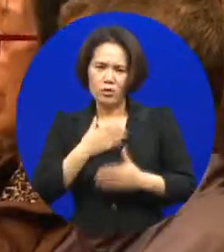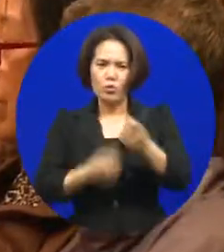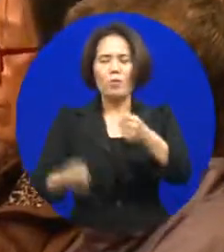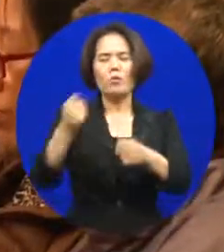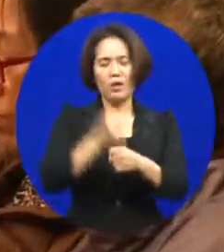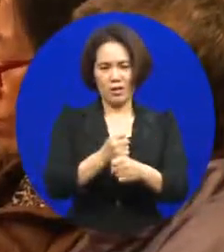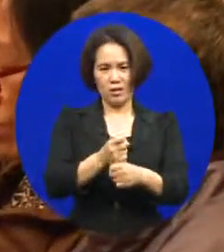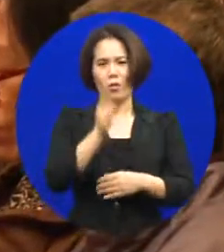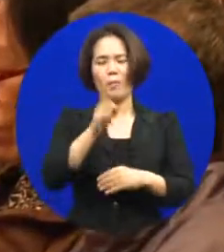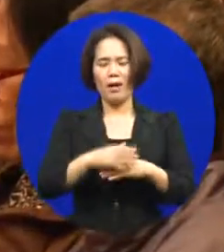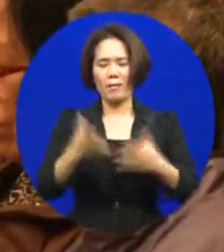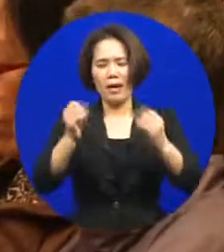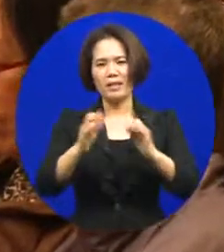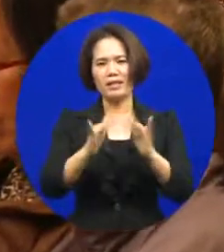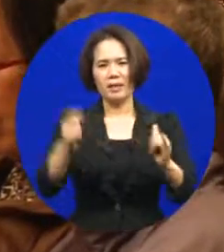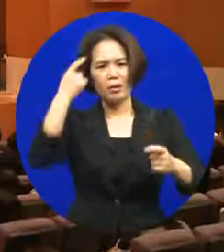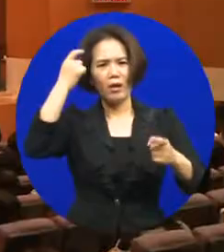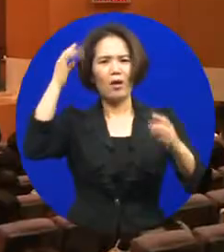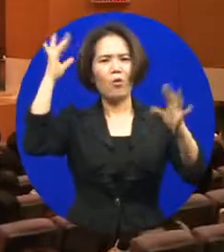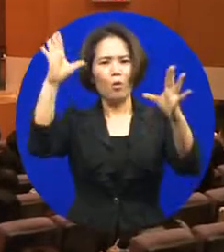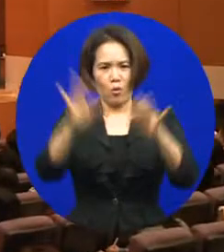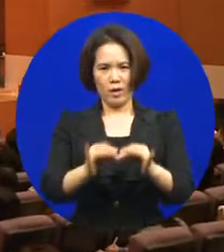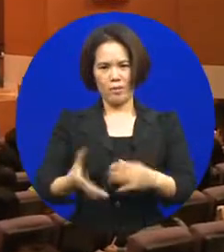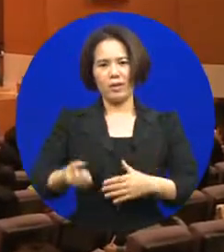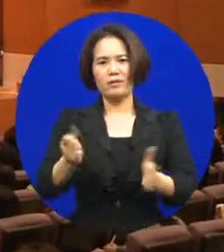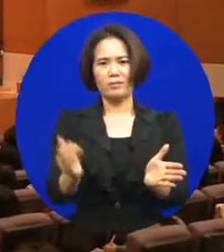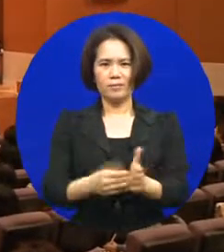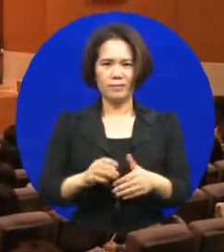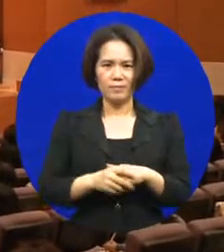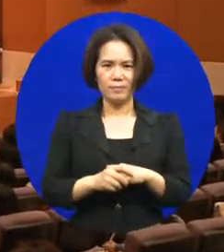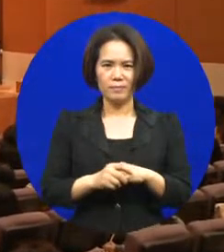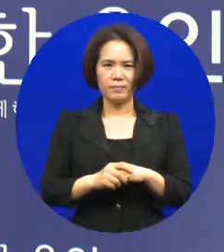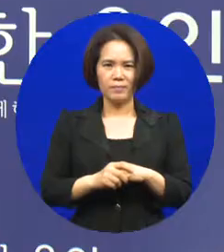것을 강조하며 많은 참석자들의 공감을 얻었습니다.